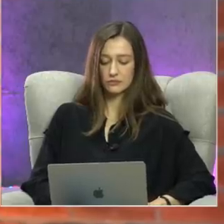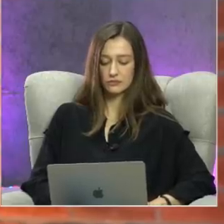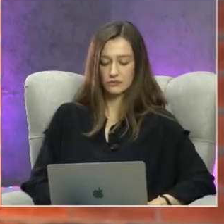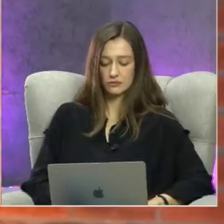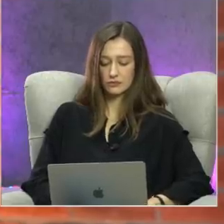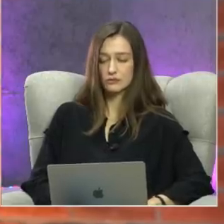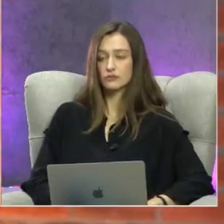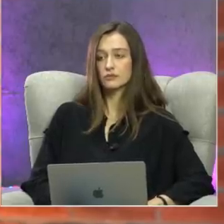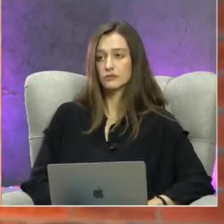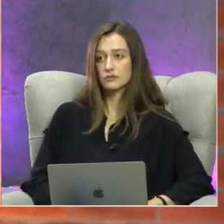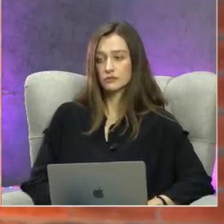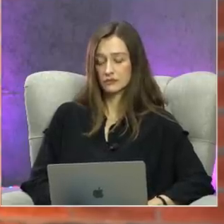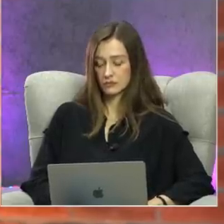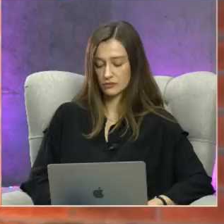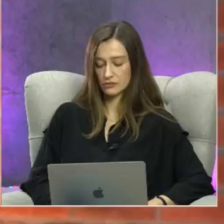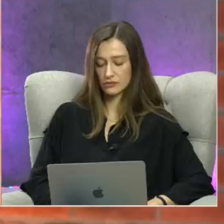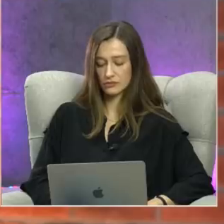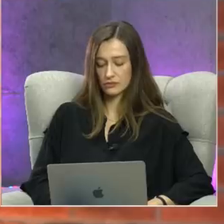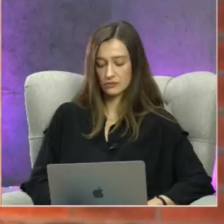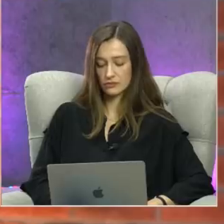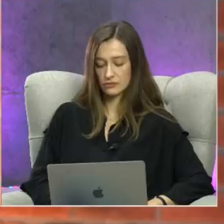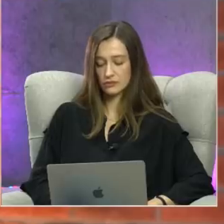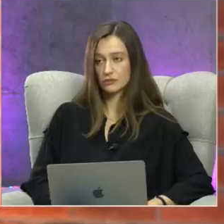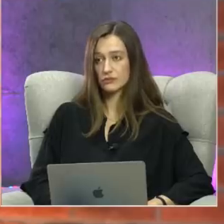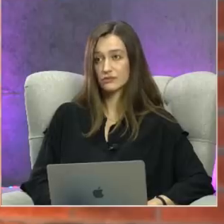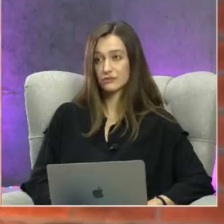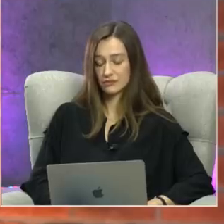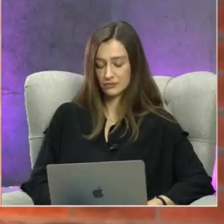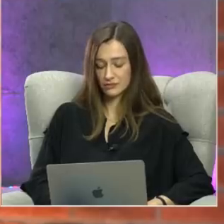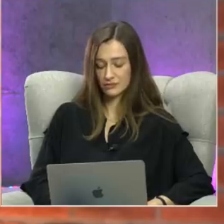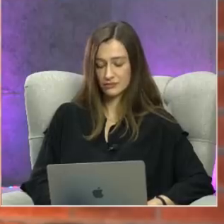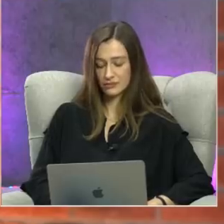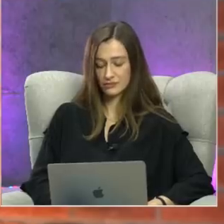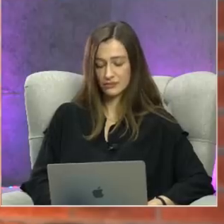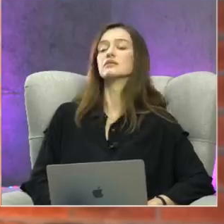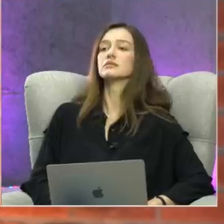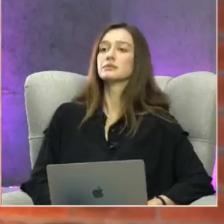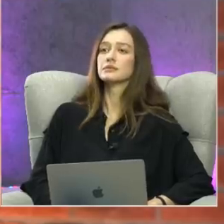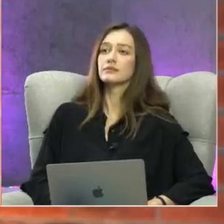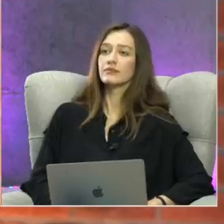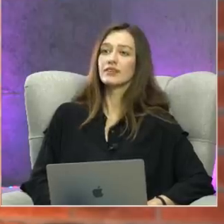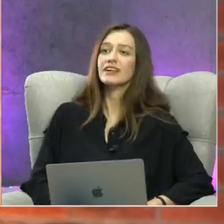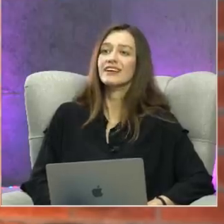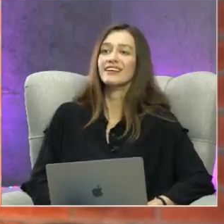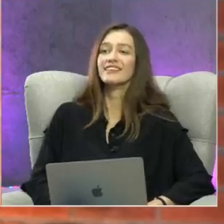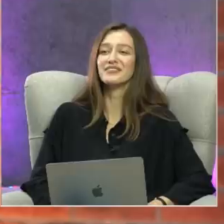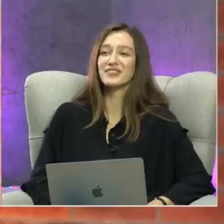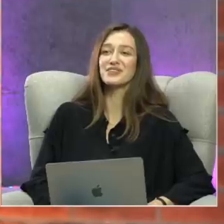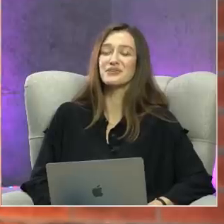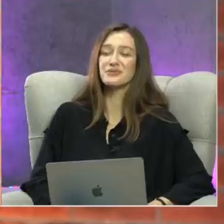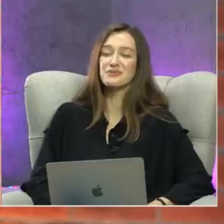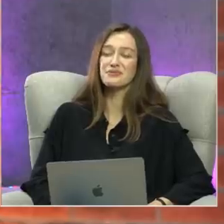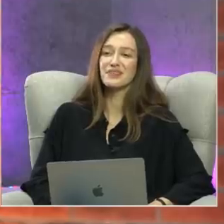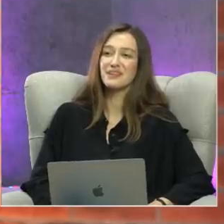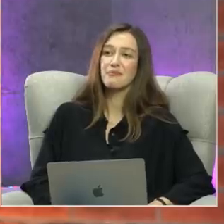gördüm Bodrum'da yazlık evin duvarında böyle bir tane kertenkele duruyor. Ev ahalisi bir anda camlardan atlıyor falan kertenkeleyi. Evet ben